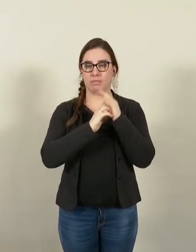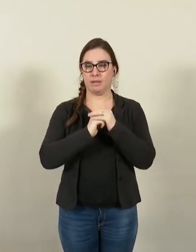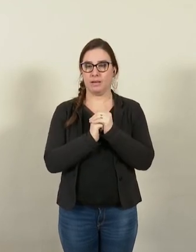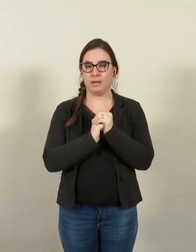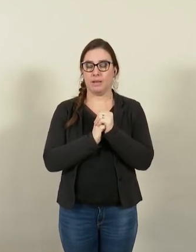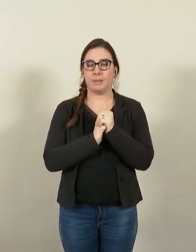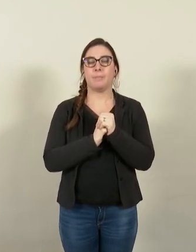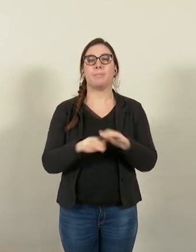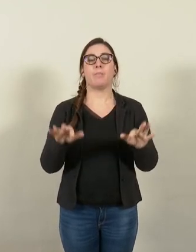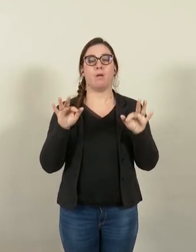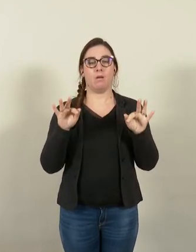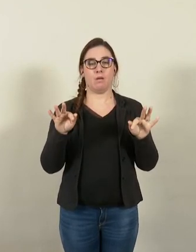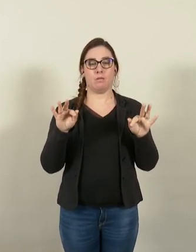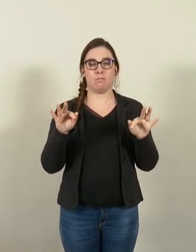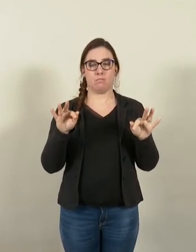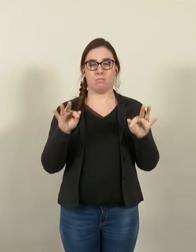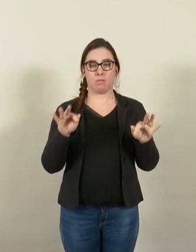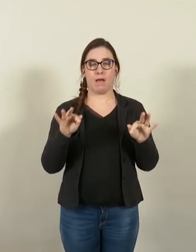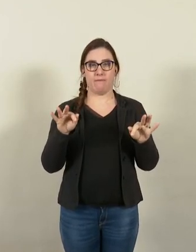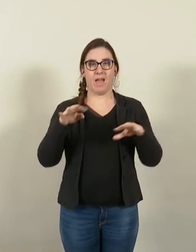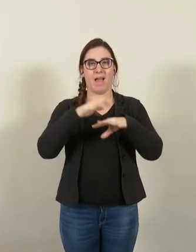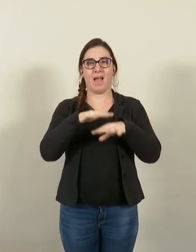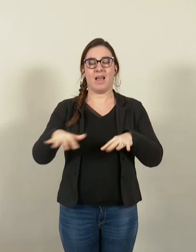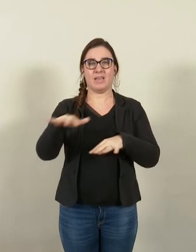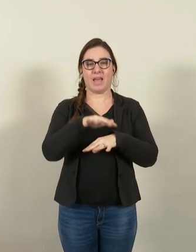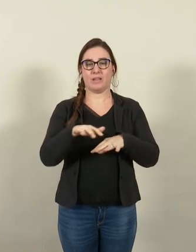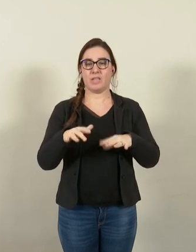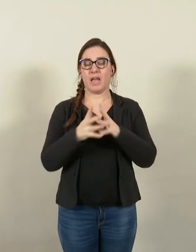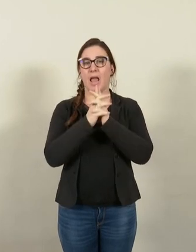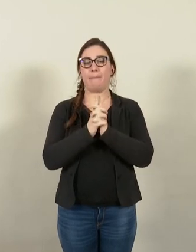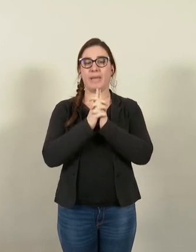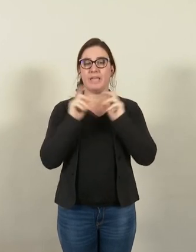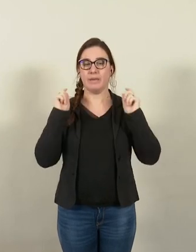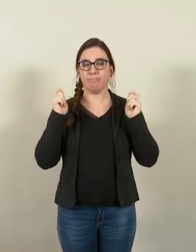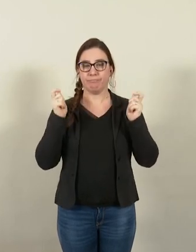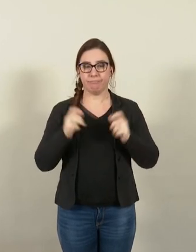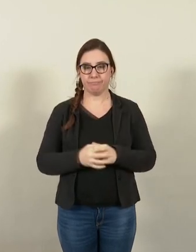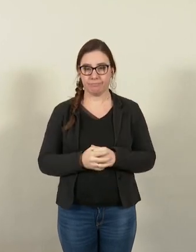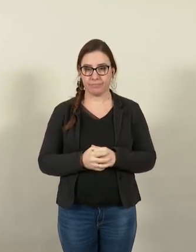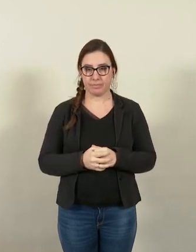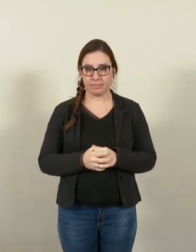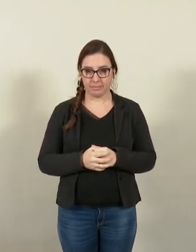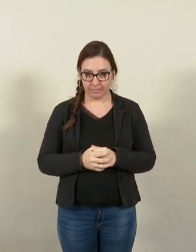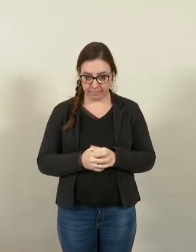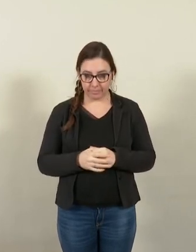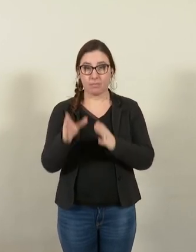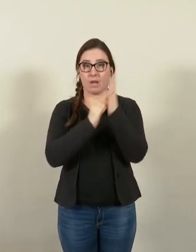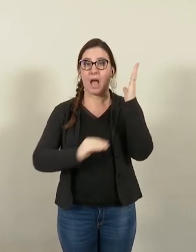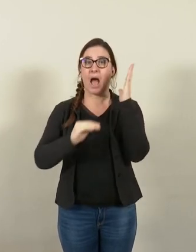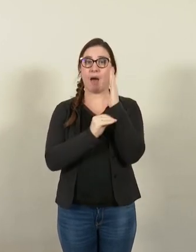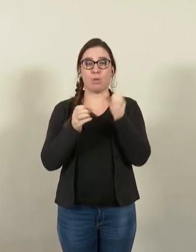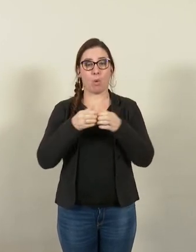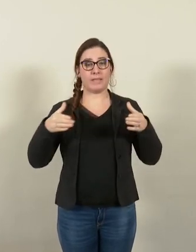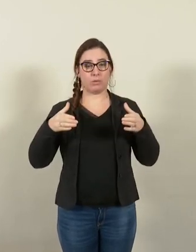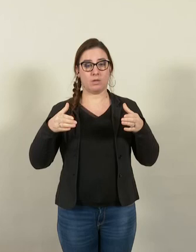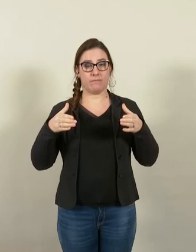elle porte sur l'AB et il y a un amendement de l'exécutif